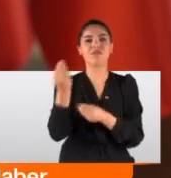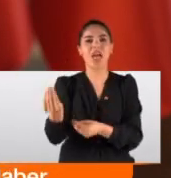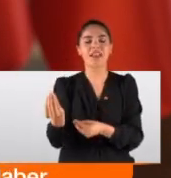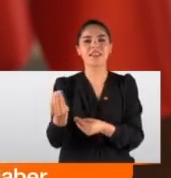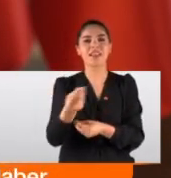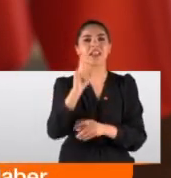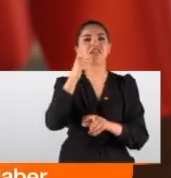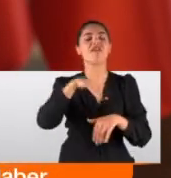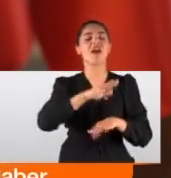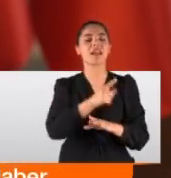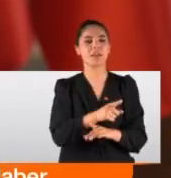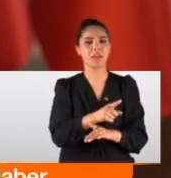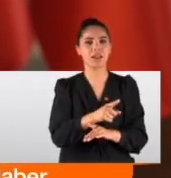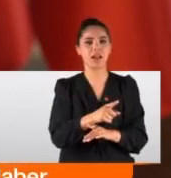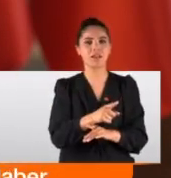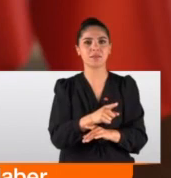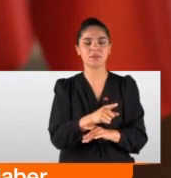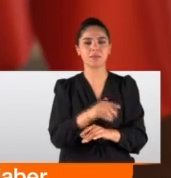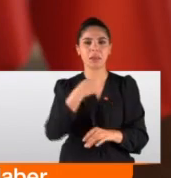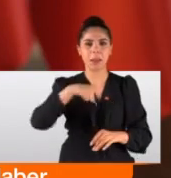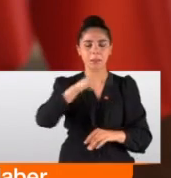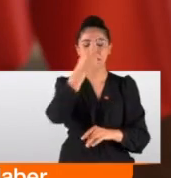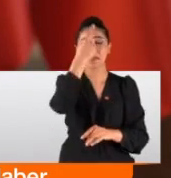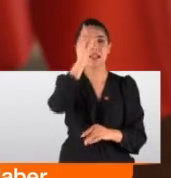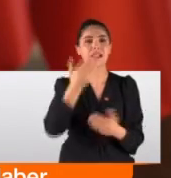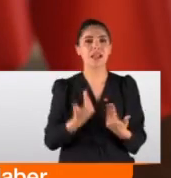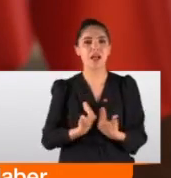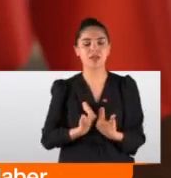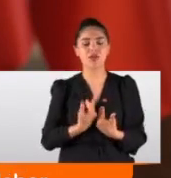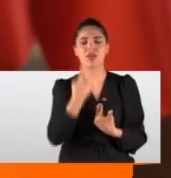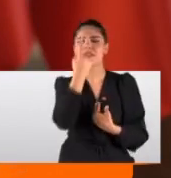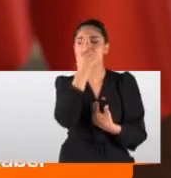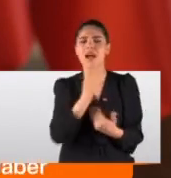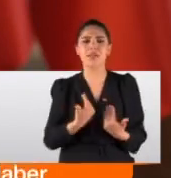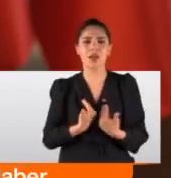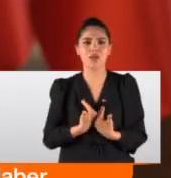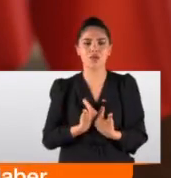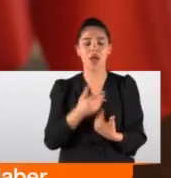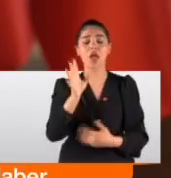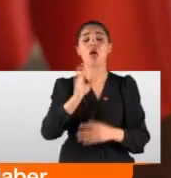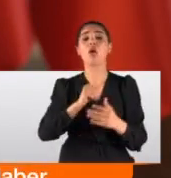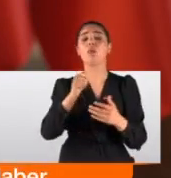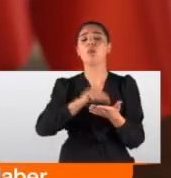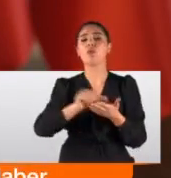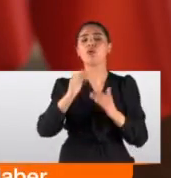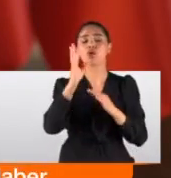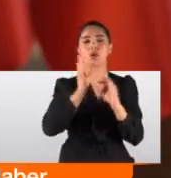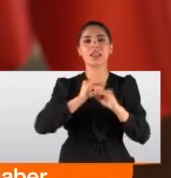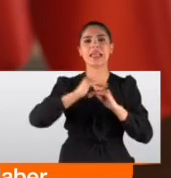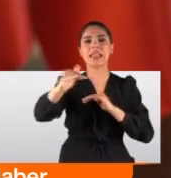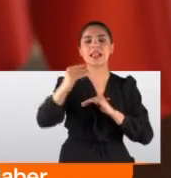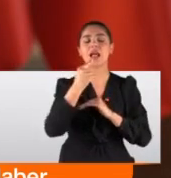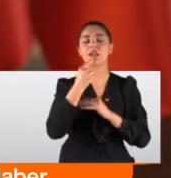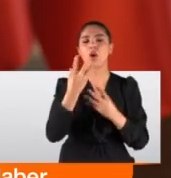olduklarını farkına varamadılar. Bizim sadece ve sadece tüm insanlık adına dile